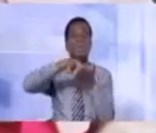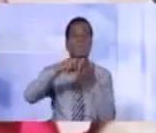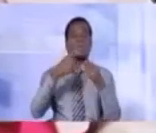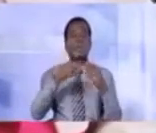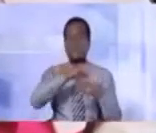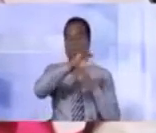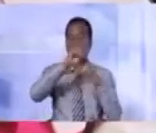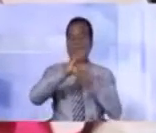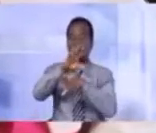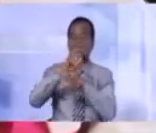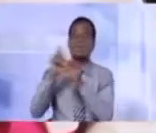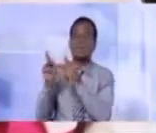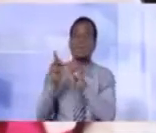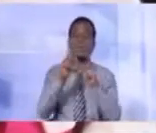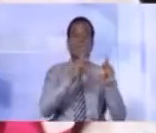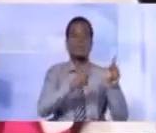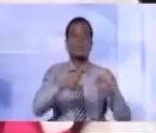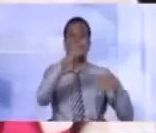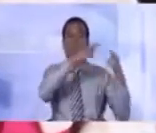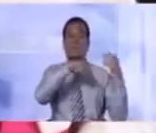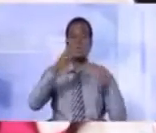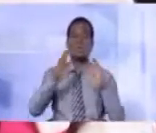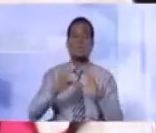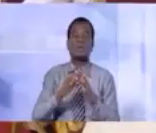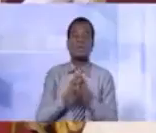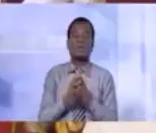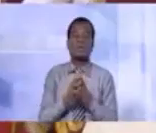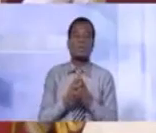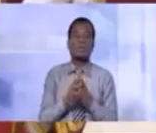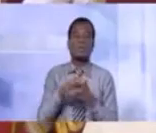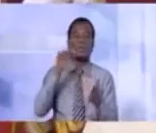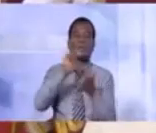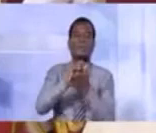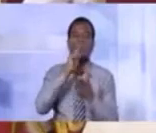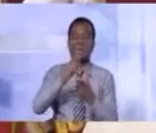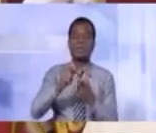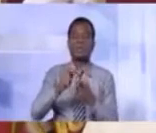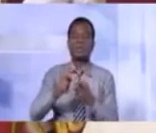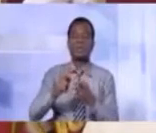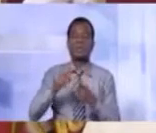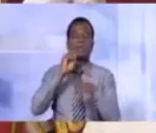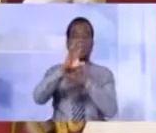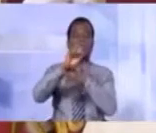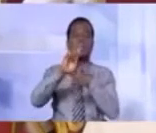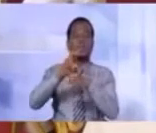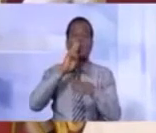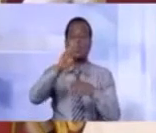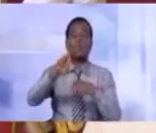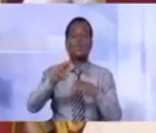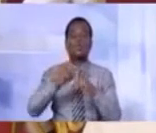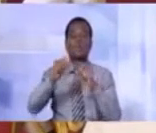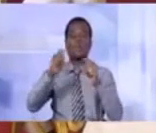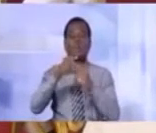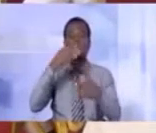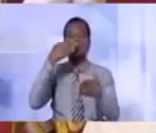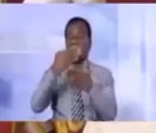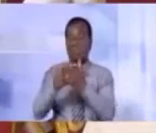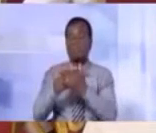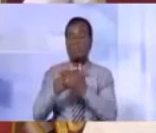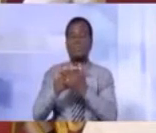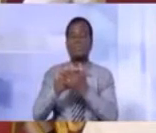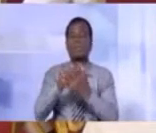et propositions des guides religieux c'est recommandations sont très pertinentes